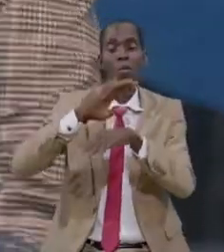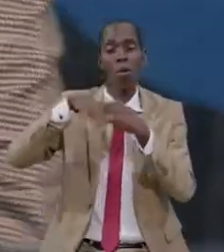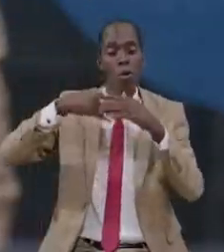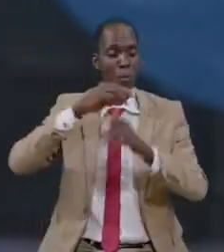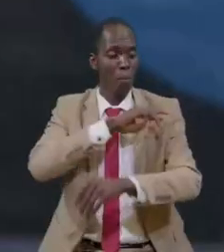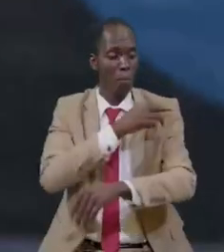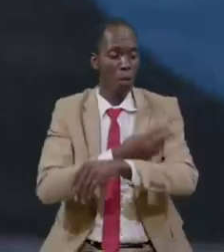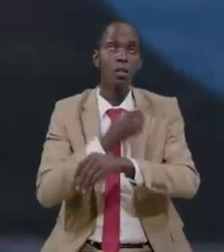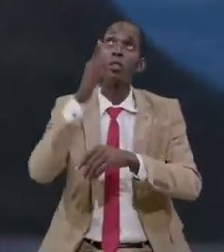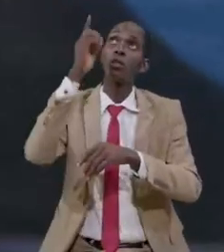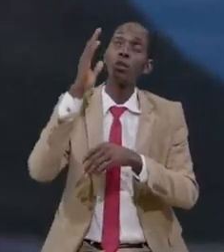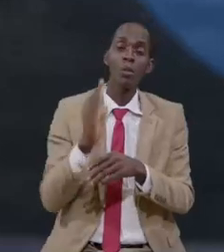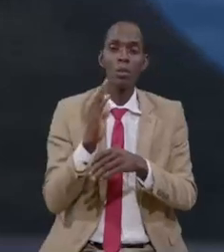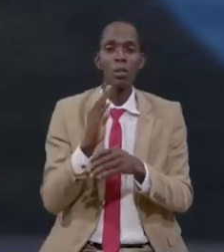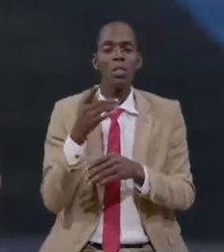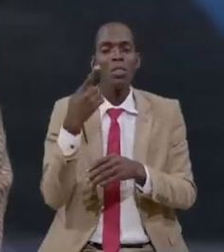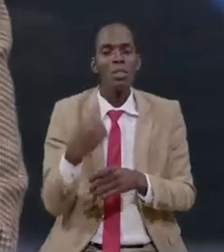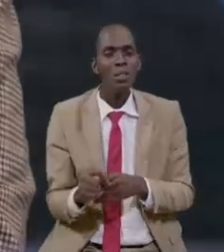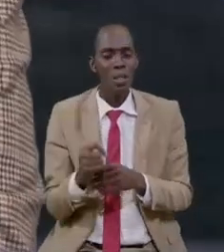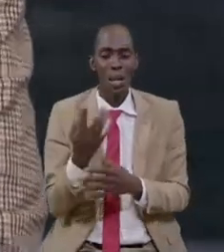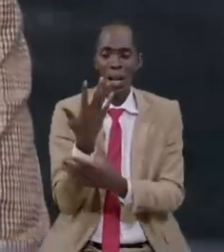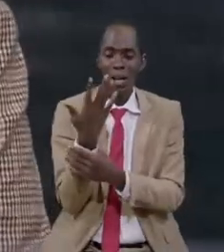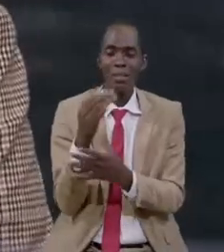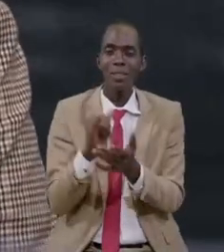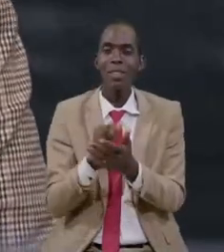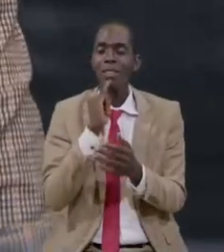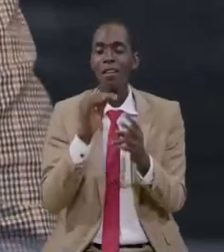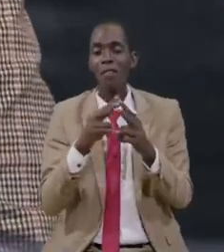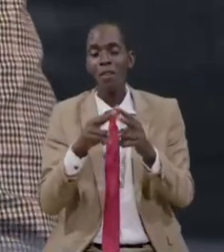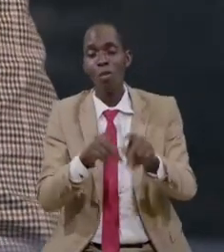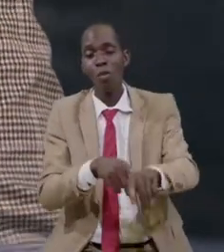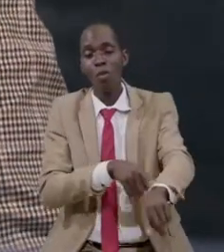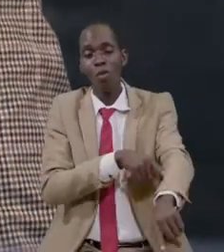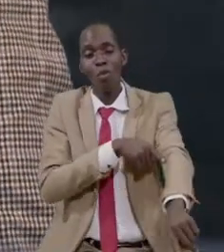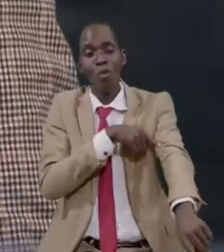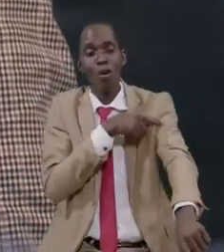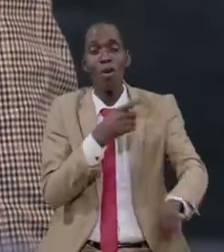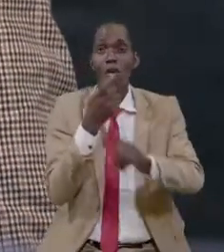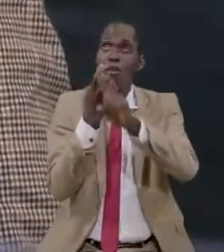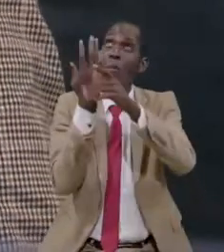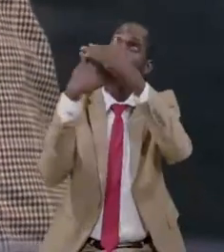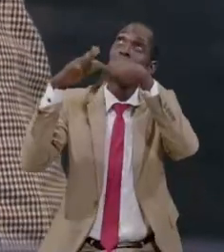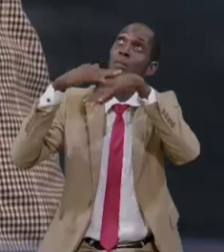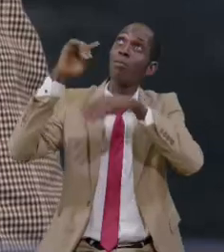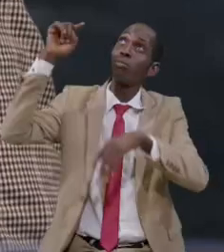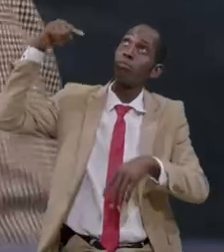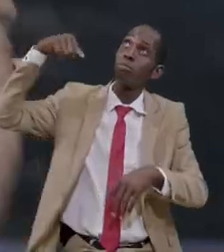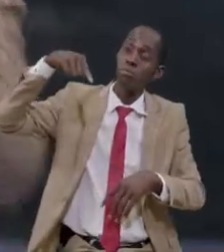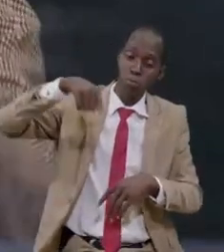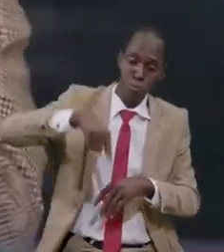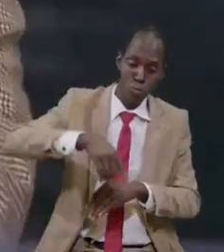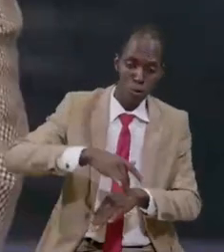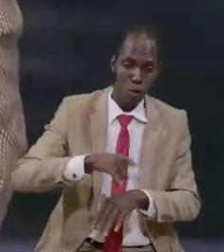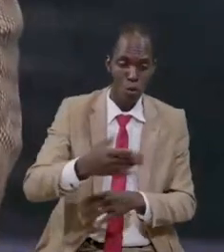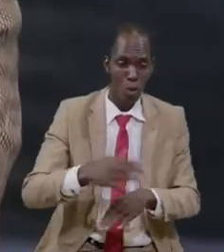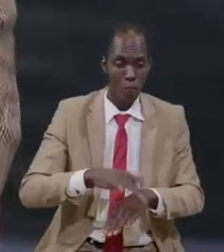main qui est si longue et qui quitte la terre pour le ciel, et elle te